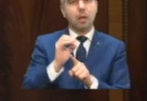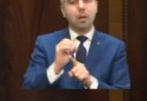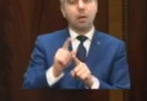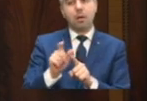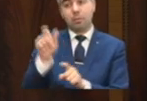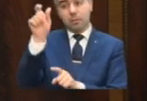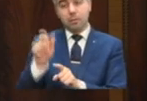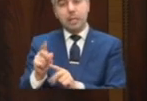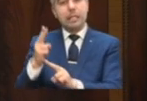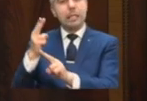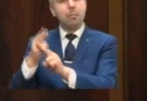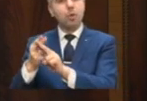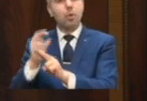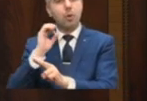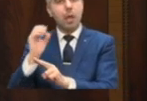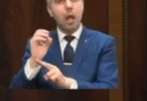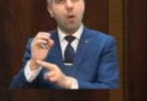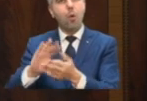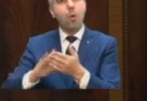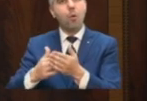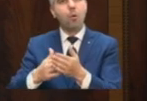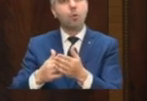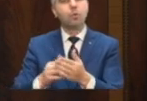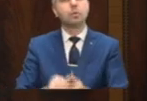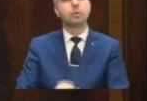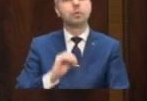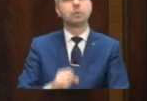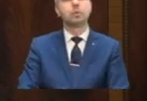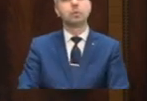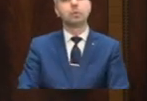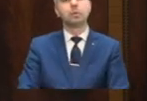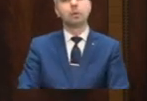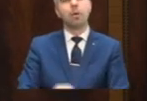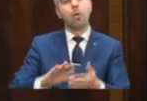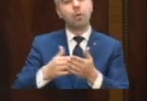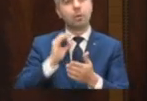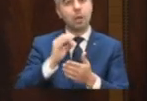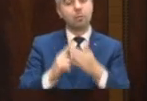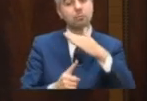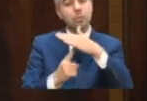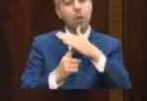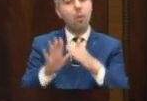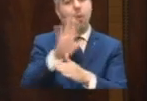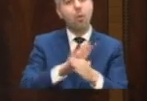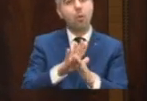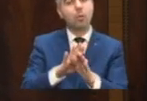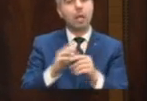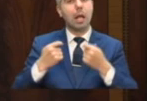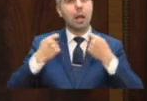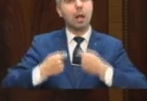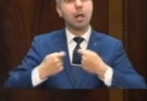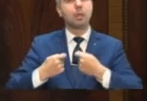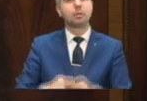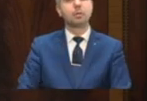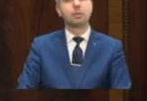المحترم وكذلك بالنسبة للسيد النائب المحترم راه تكلم مع السيد الفريق فيما يخص الإساءة للرئاسة